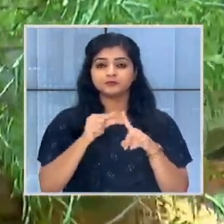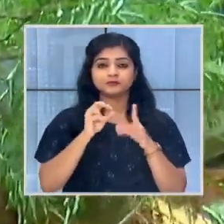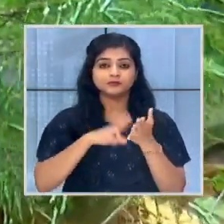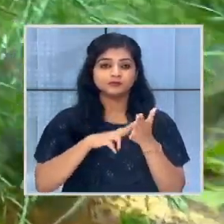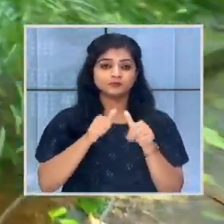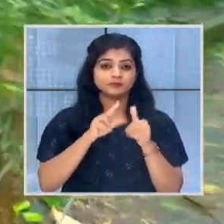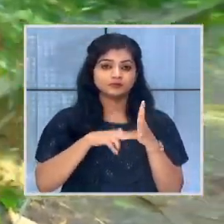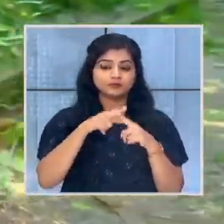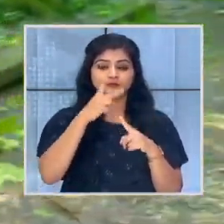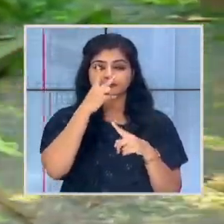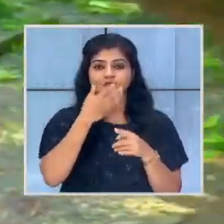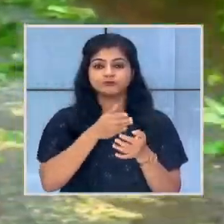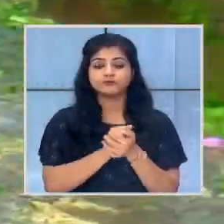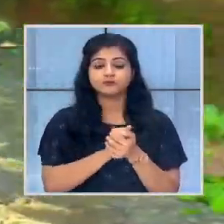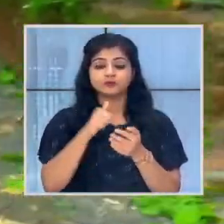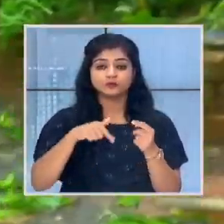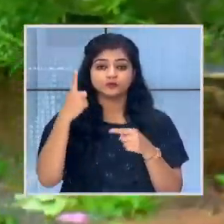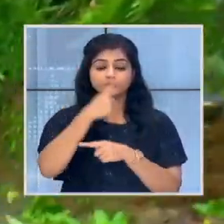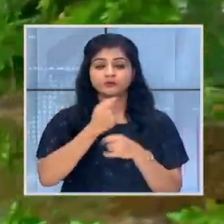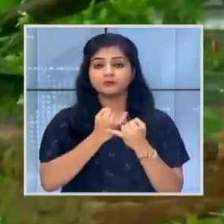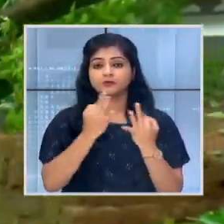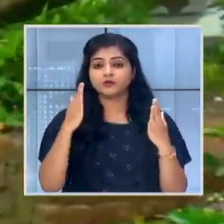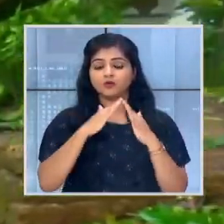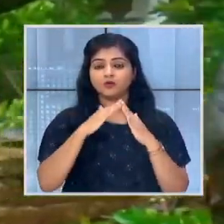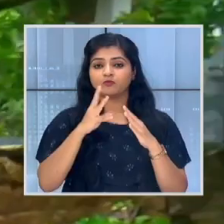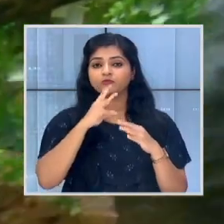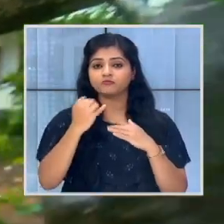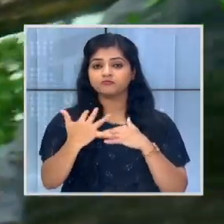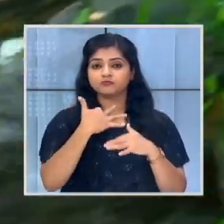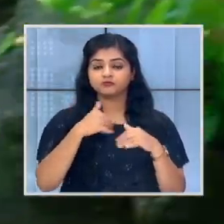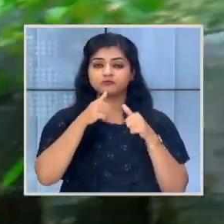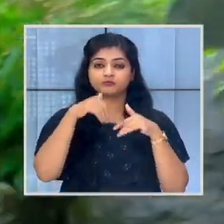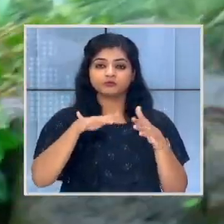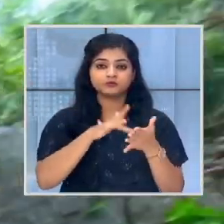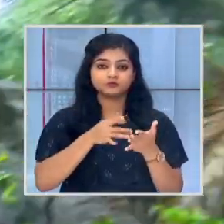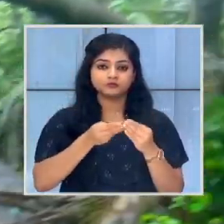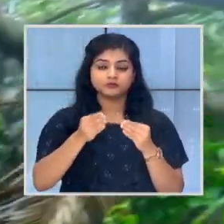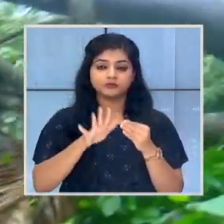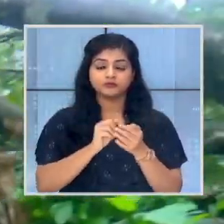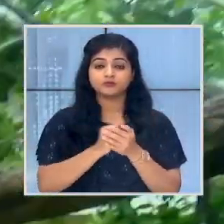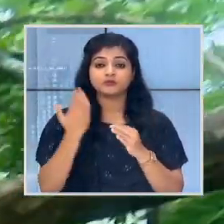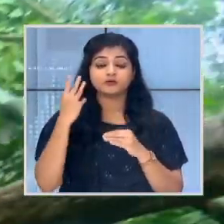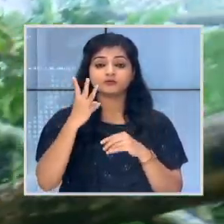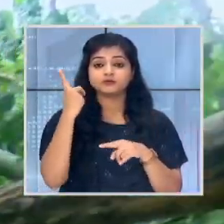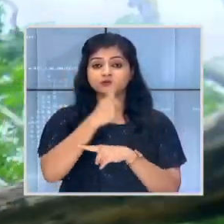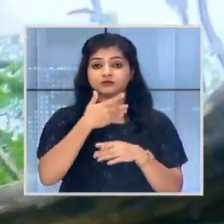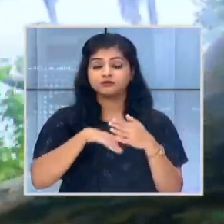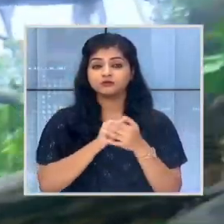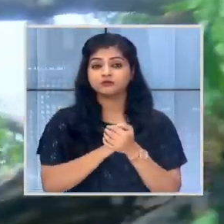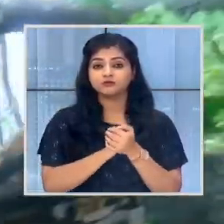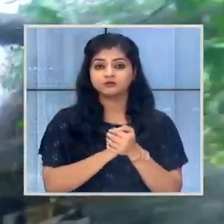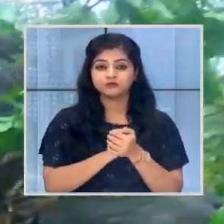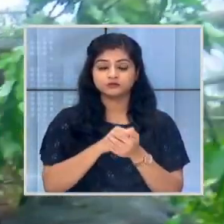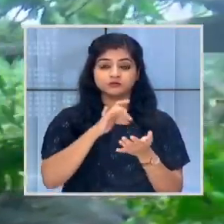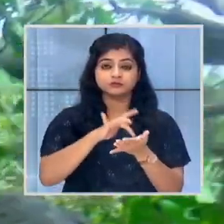നമുക്ക് കാണാൻ സാധിക്കുന്നത്. ഇവിടെ ഇന്നും നിരവധി വീടുകൾ കടലെടുക്കുന്ന കാഴ്ച. കഴിഞ്ഞ 3 ദിവസത്തിനിടെ ഏതാണ്ട് പൊന്നാനിയിലെ വിവിധ തീരപ്രദേശങ്ങളിൽ